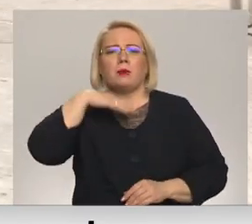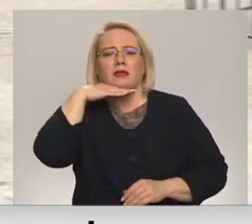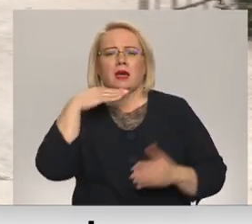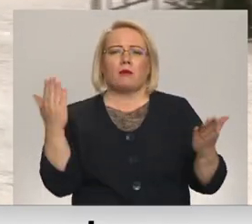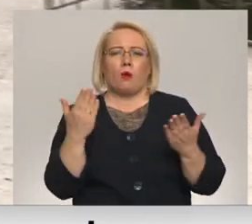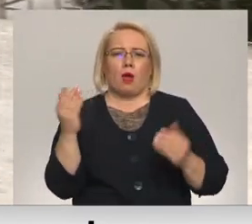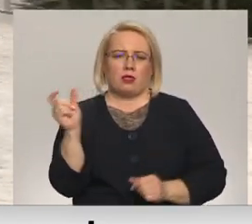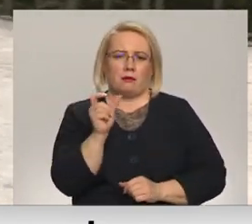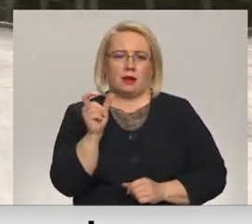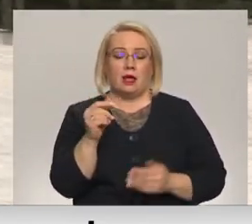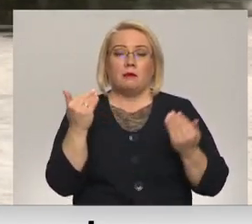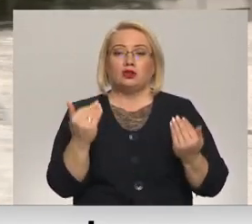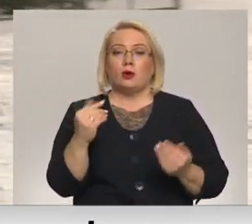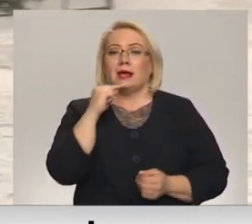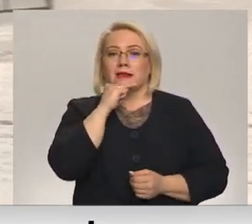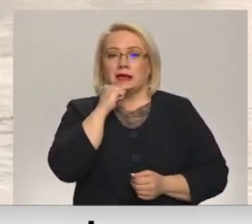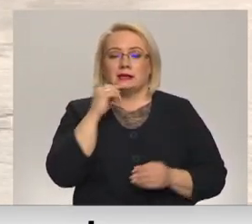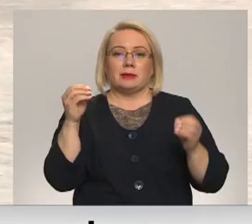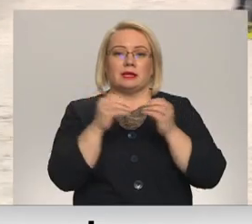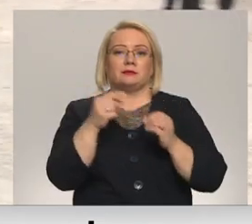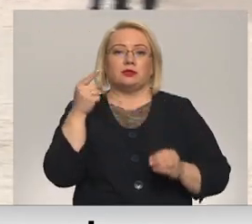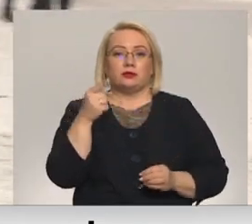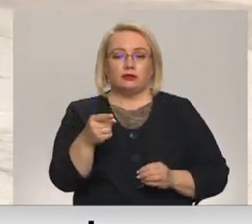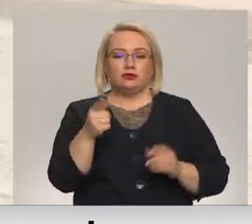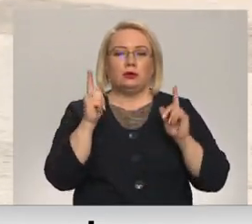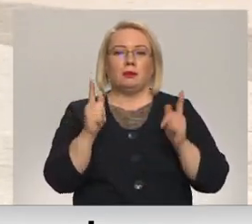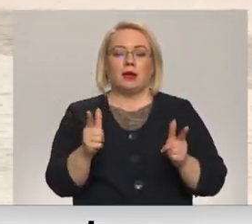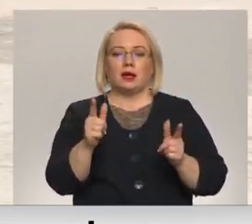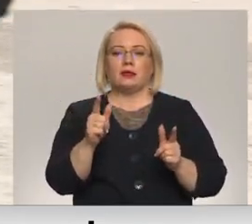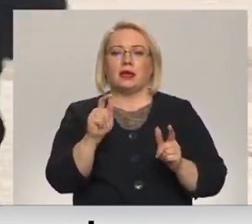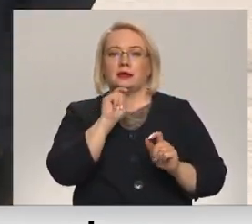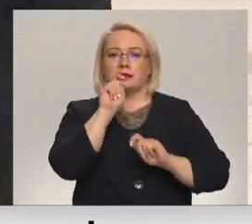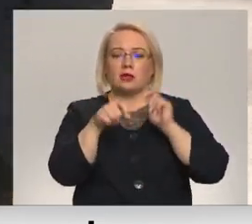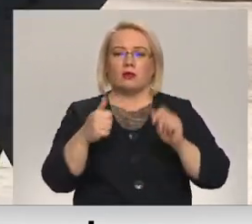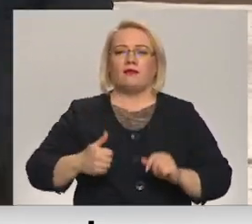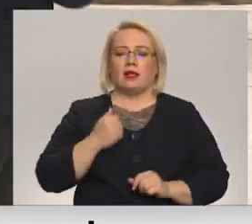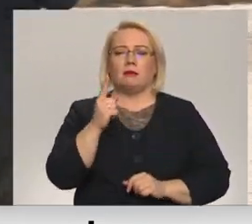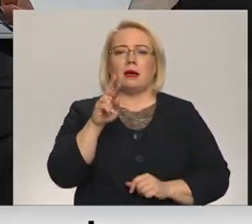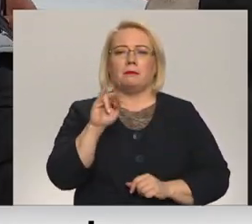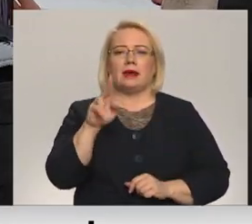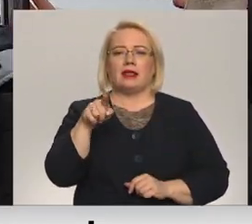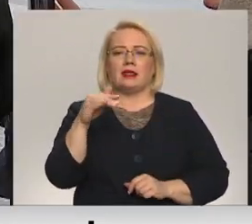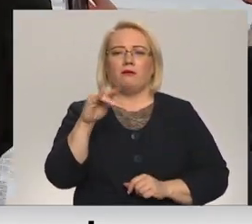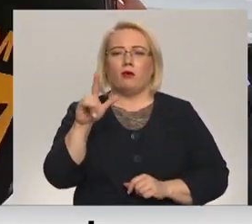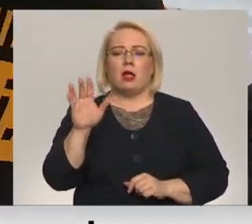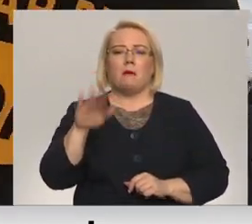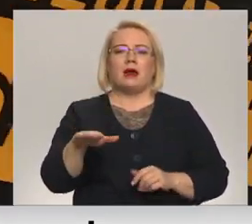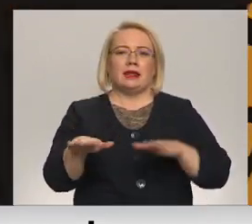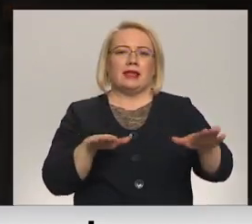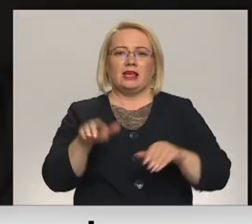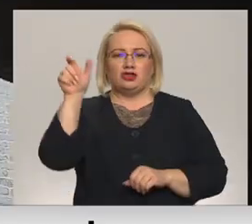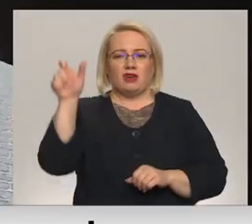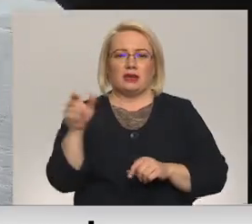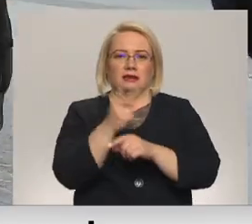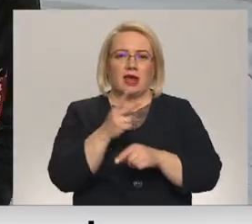brīdī. Bet šodien Cēsīs vismaz 10 000 piekrīt ziedot uzņēmums Printful, 10 000 par DJ skrējienu un vēl